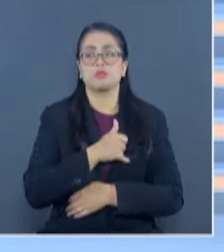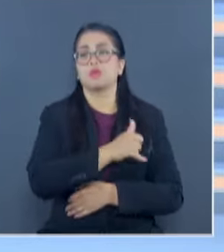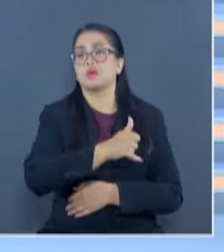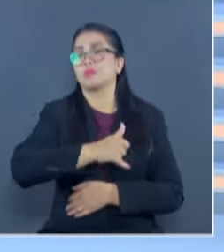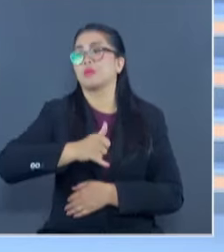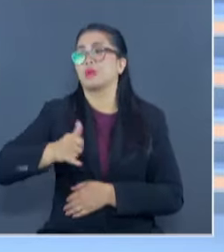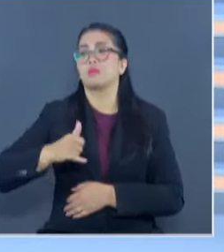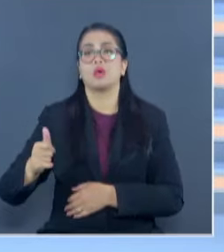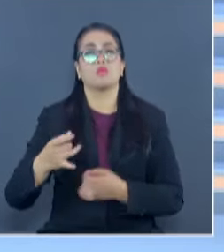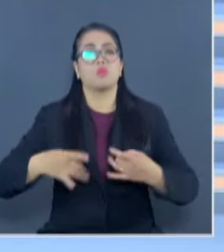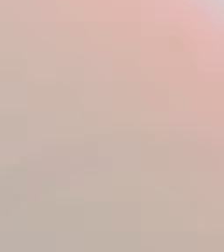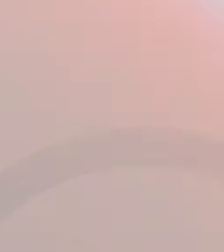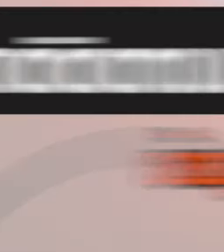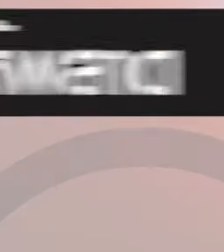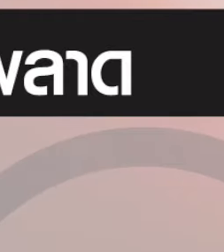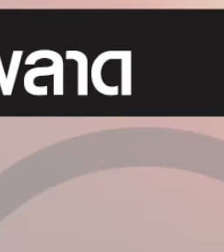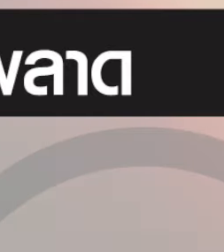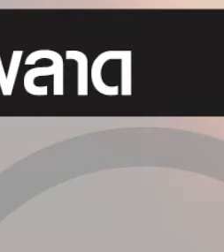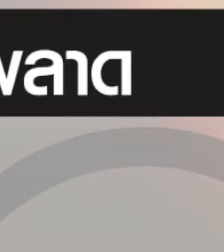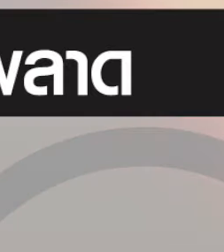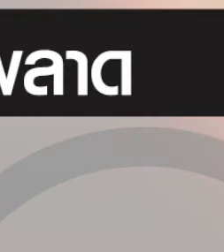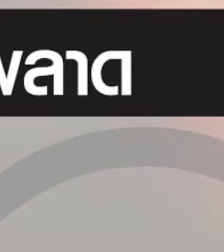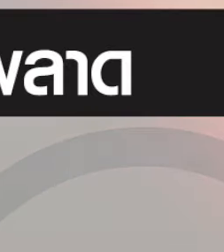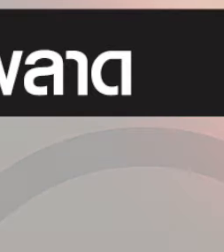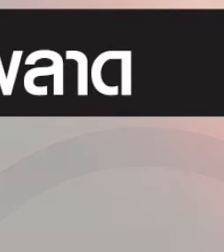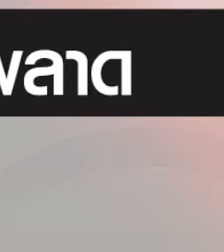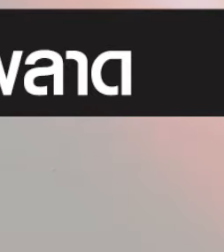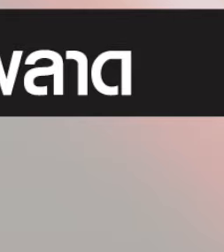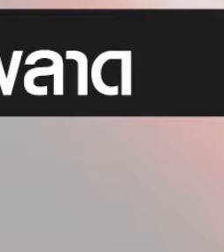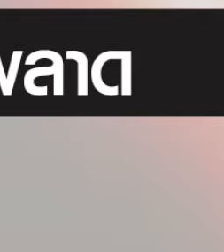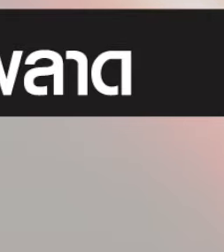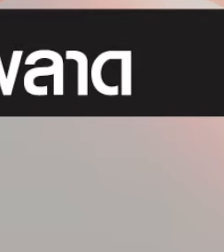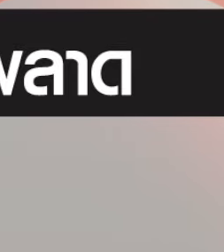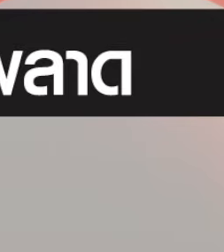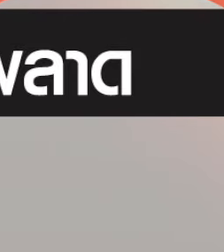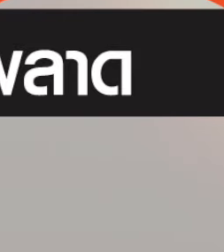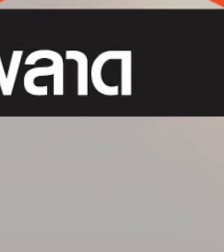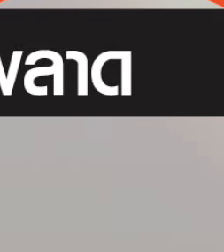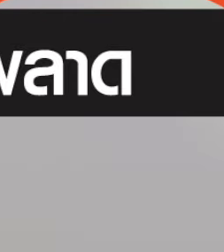นารามแบบนี้นะครับผม ใช่แล้ว